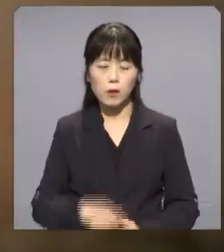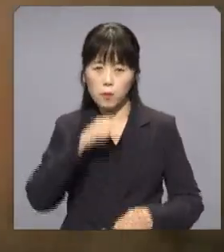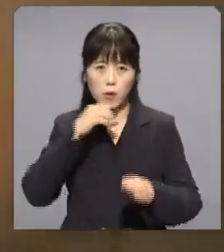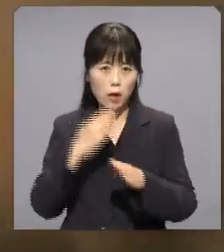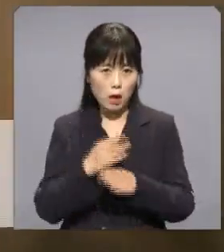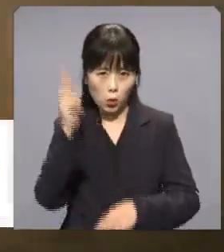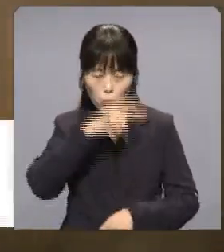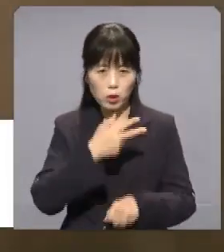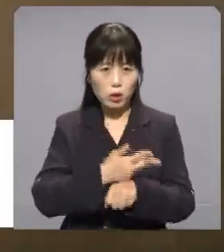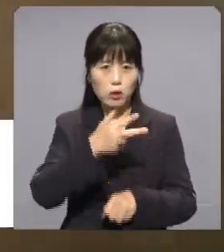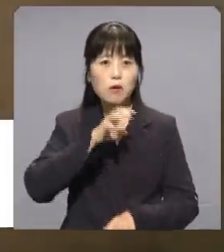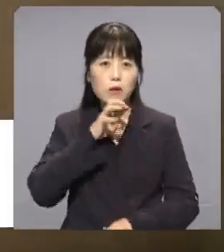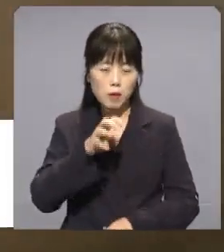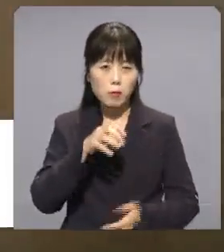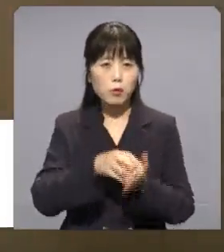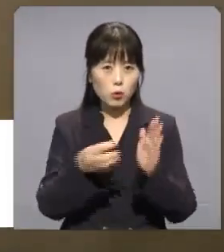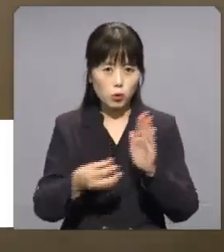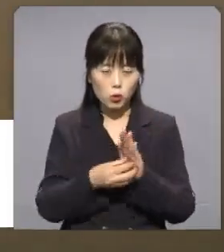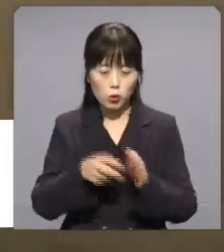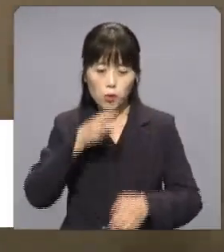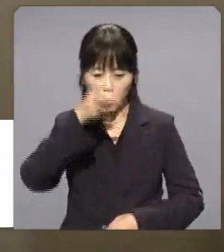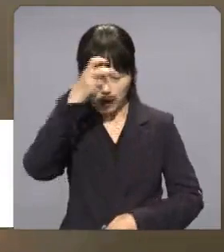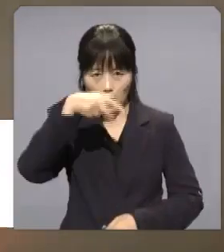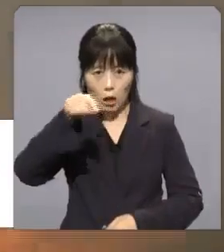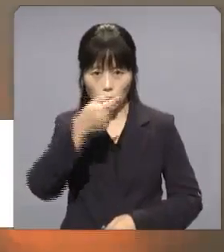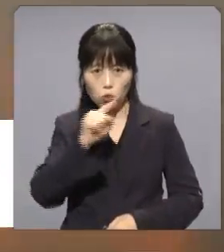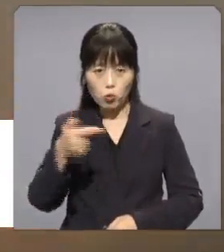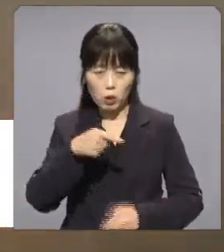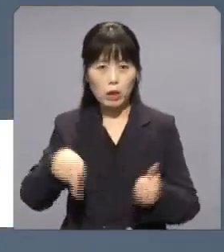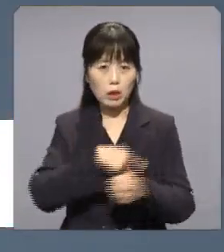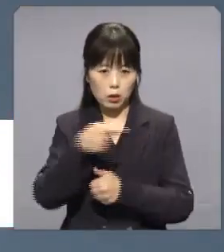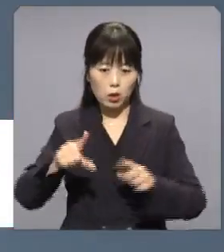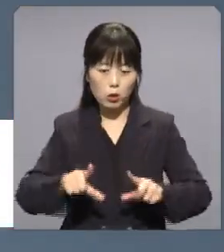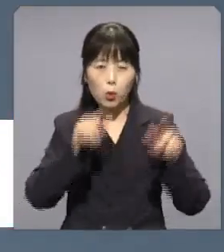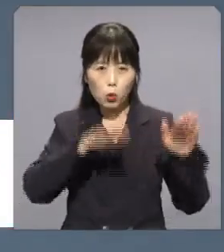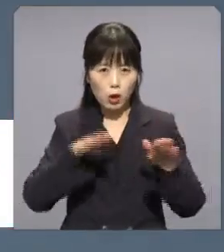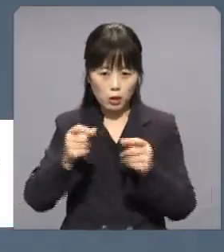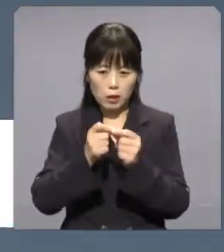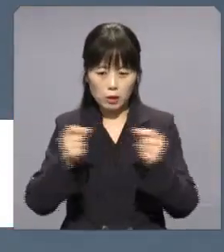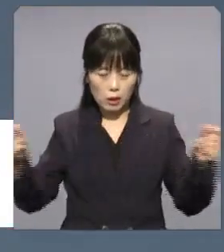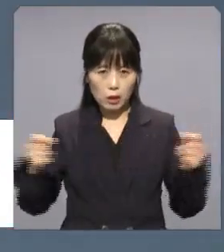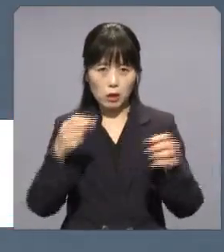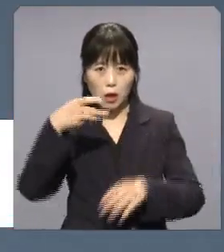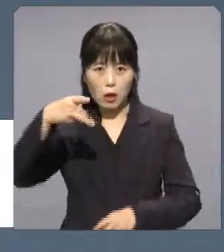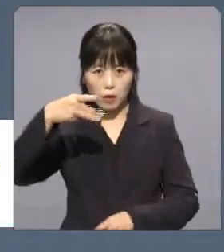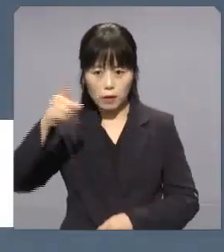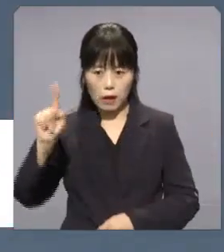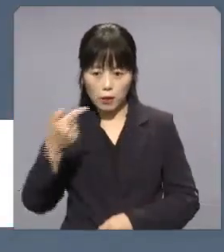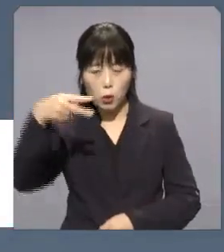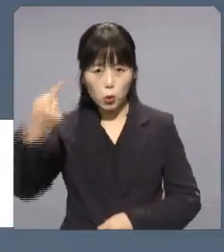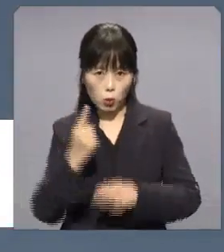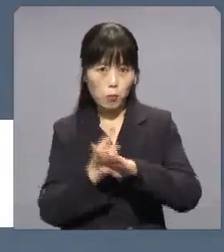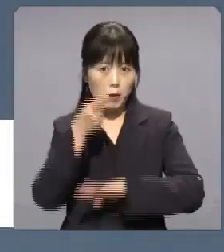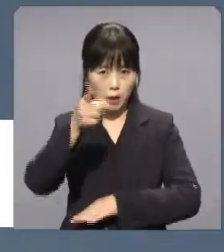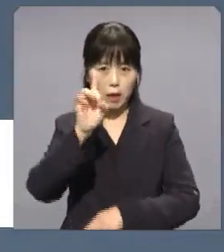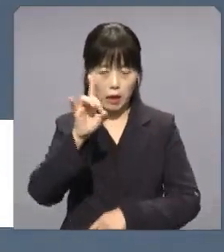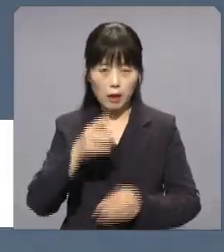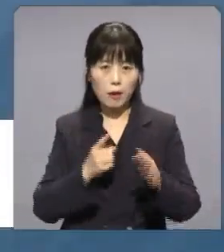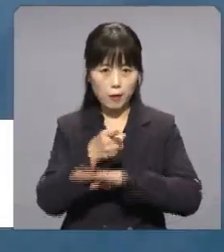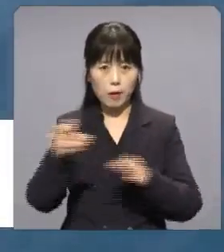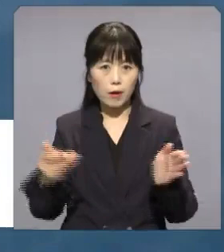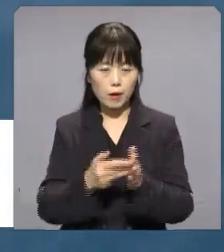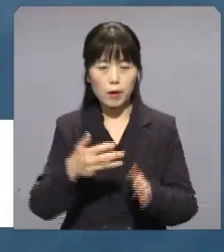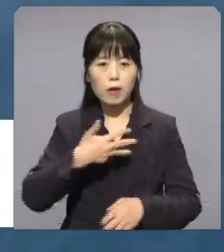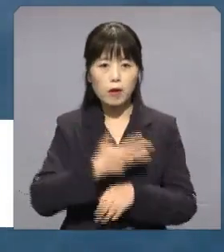북한은 오전 7시 40분쯤 평양 순안 일대에서 동해상으로 장거리 탄도미사일 한 발을 쐈습니다. 오전